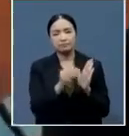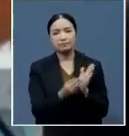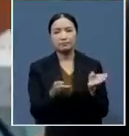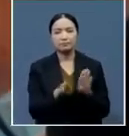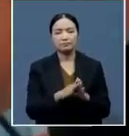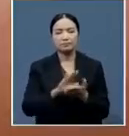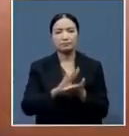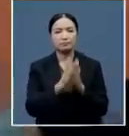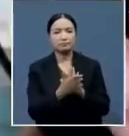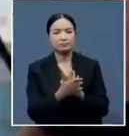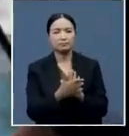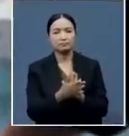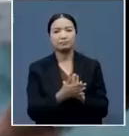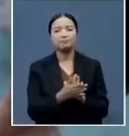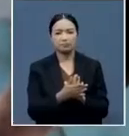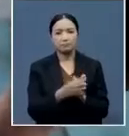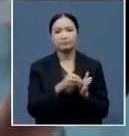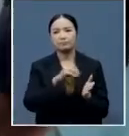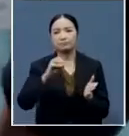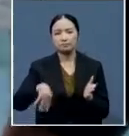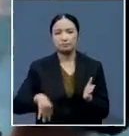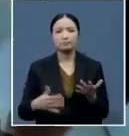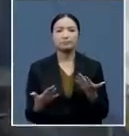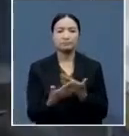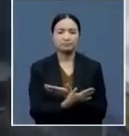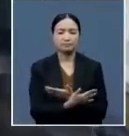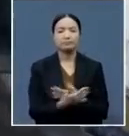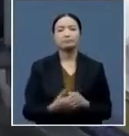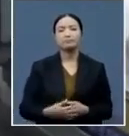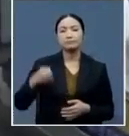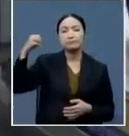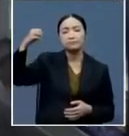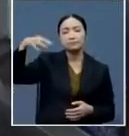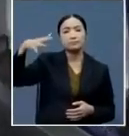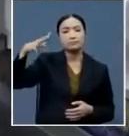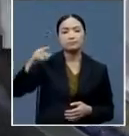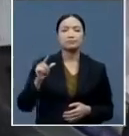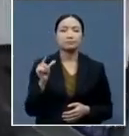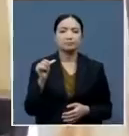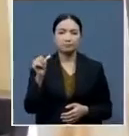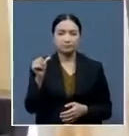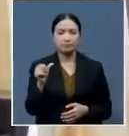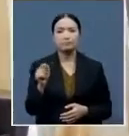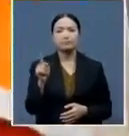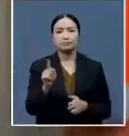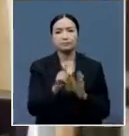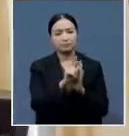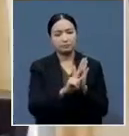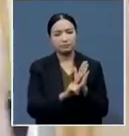ปลดเปลี่ยนโดยปิดไฟดวงที่ไม่ได้ใช้ปรับลดอุณหภูมิเครื่องปรับอากาศให้มาอยู่ในระดับ